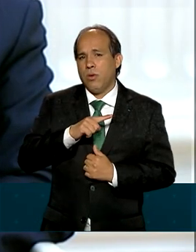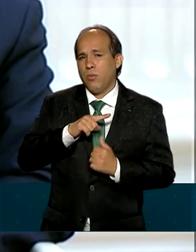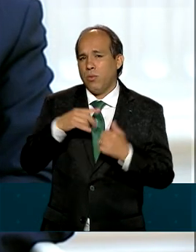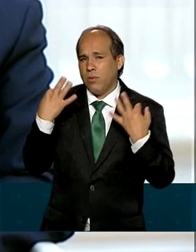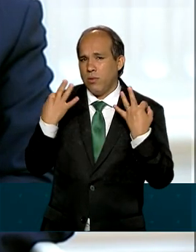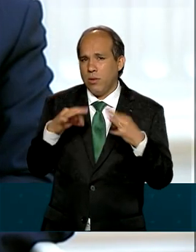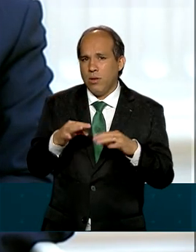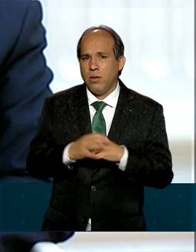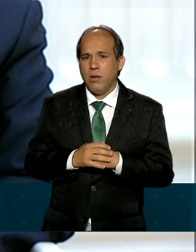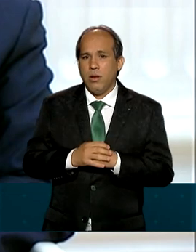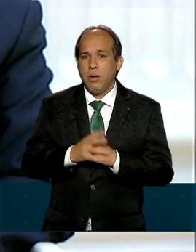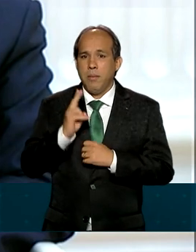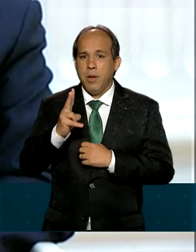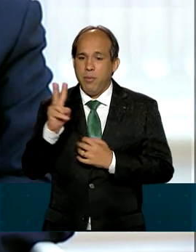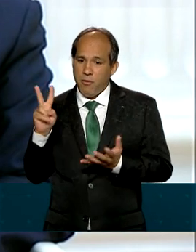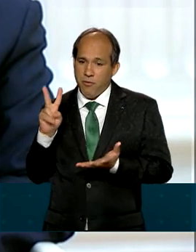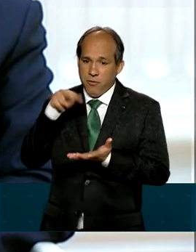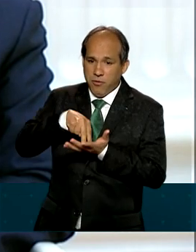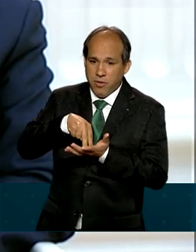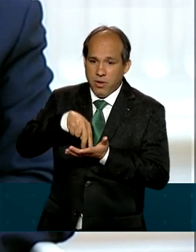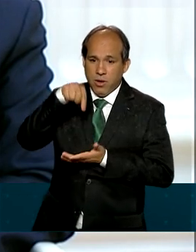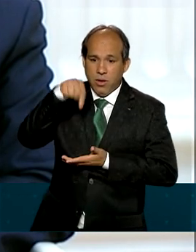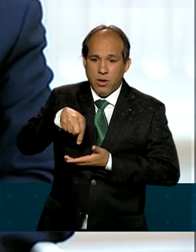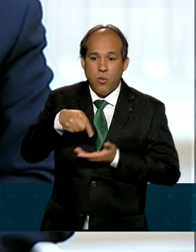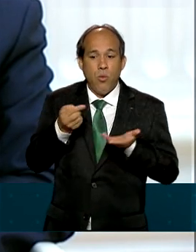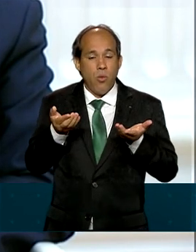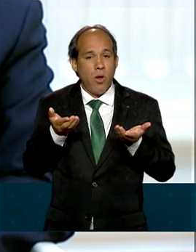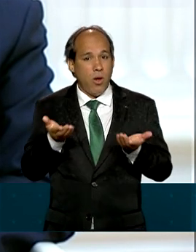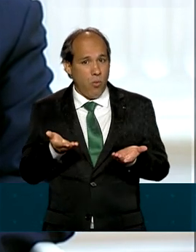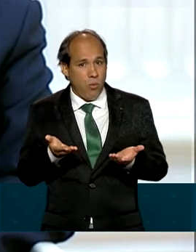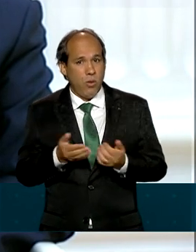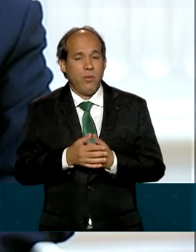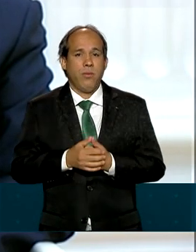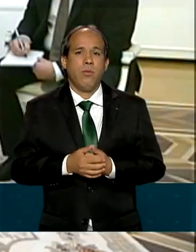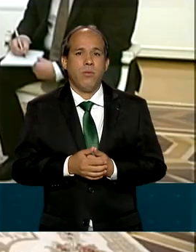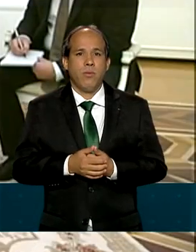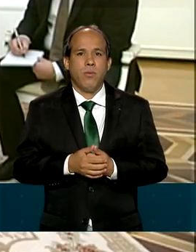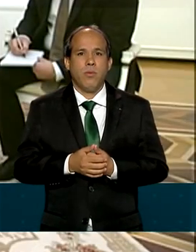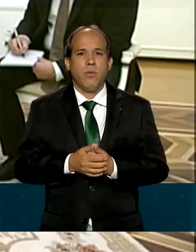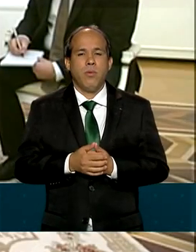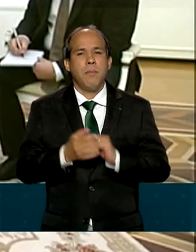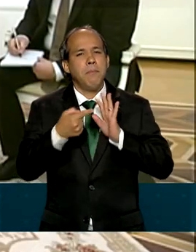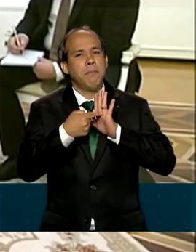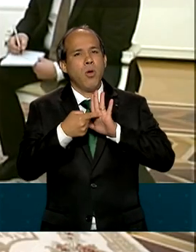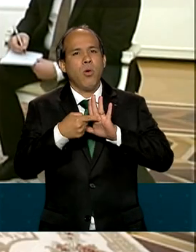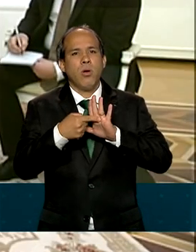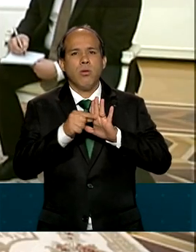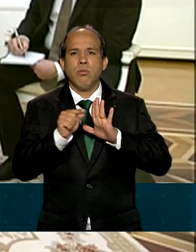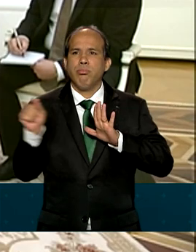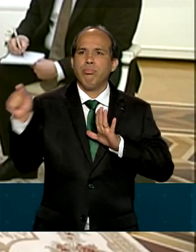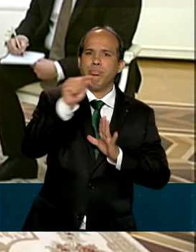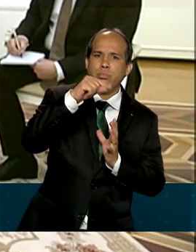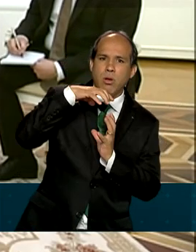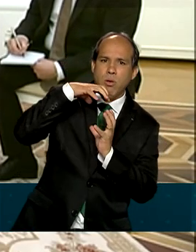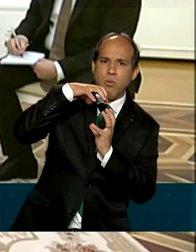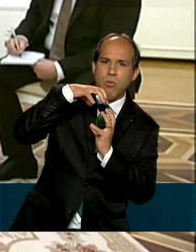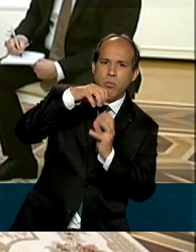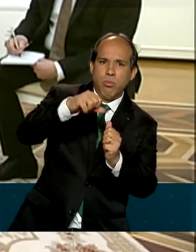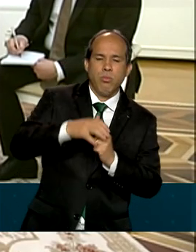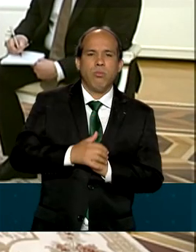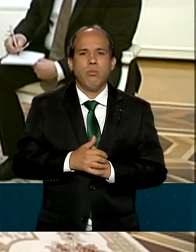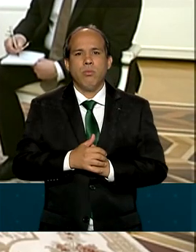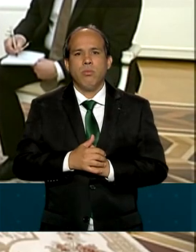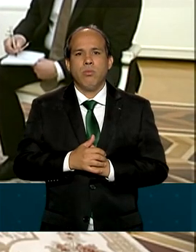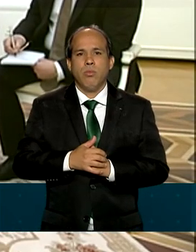até mesmo essa passagem por aqui dá um retrato para o mundo que nós